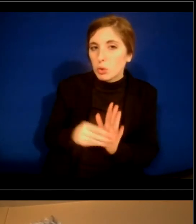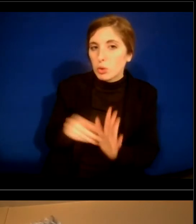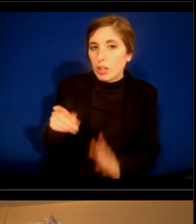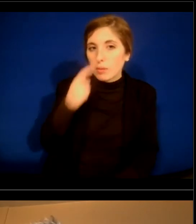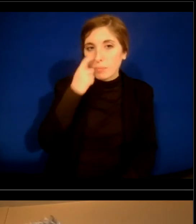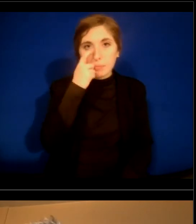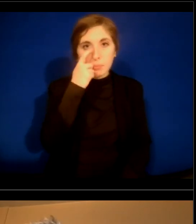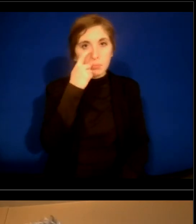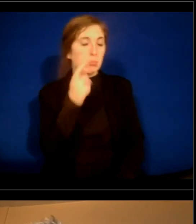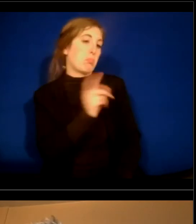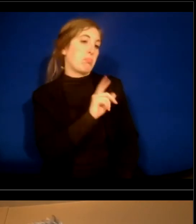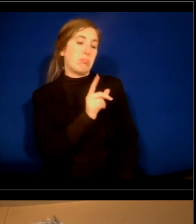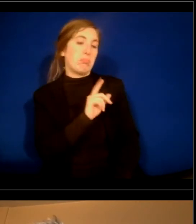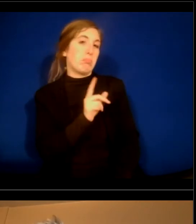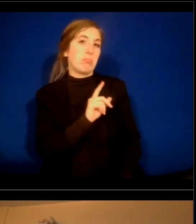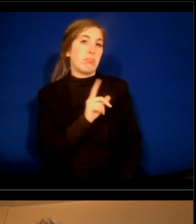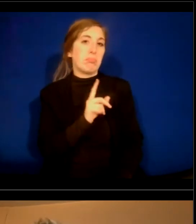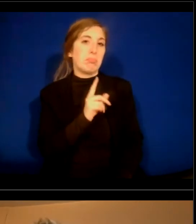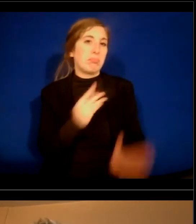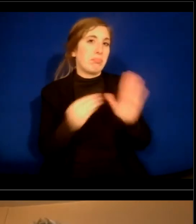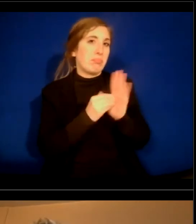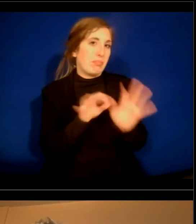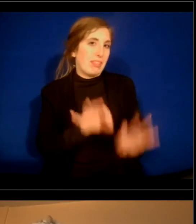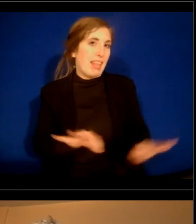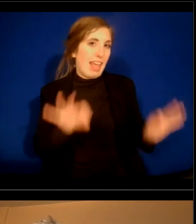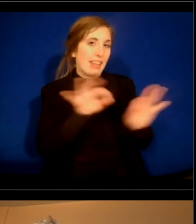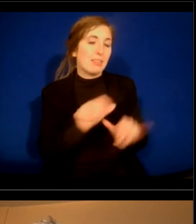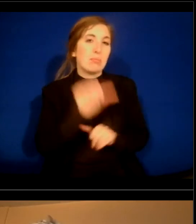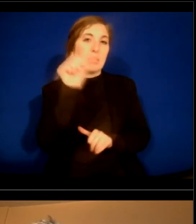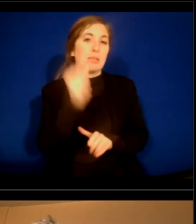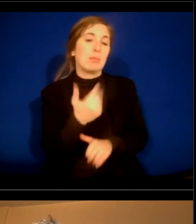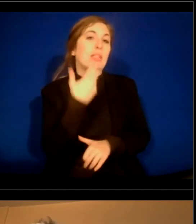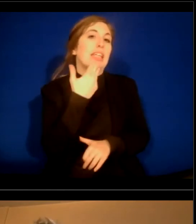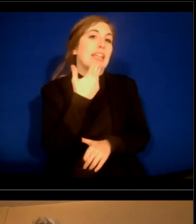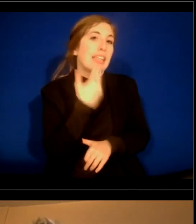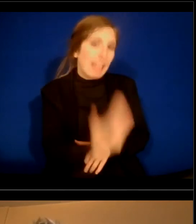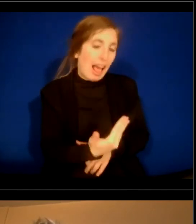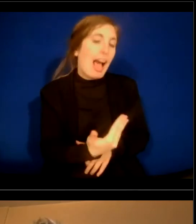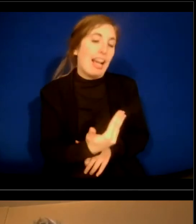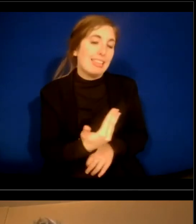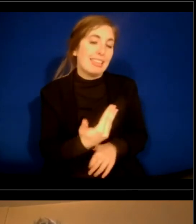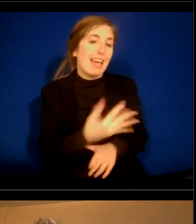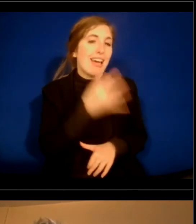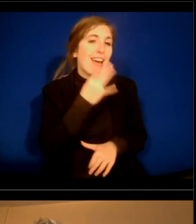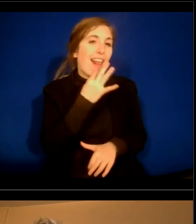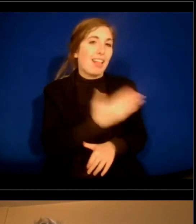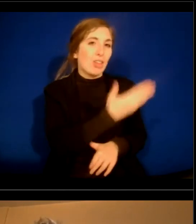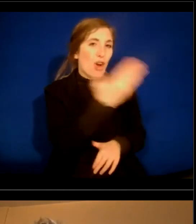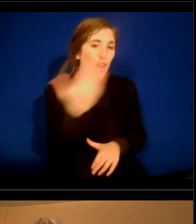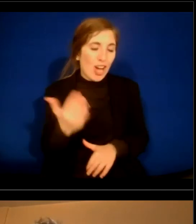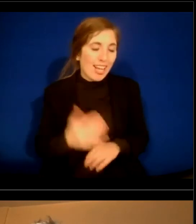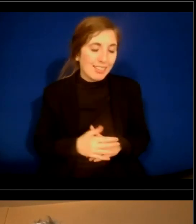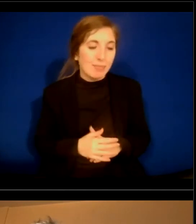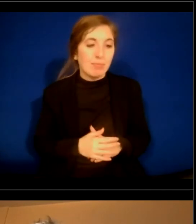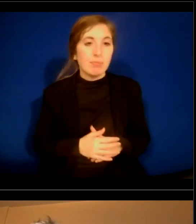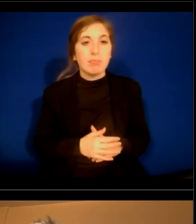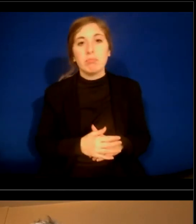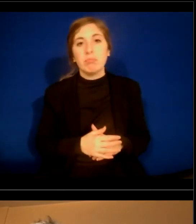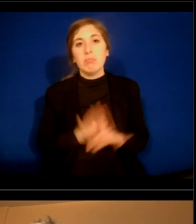Se Damiano non vuole aggiungere nulla. No, volevo anch'io ringraziare assolutamente per questo spazio